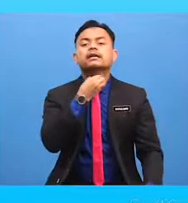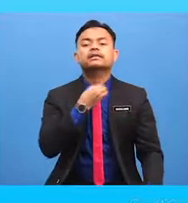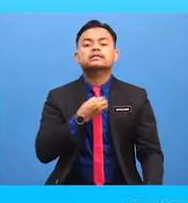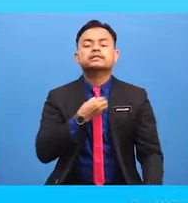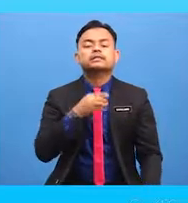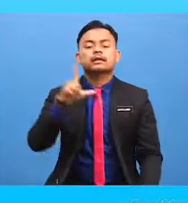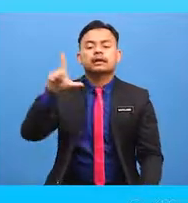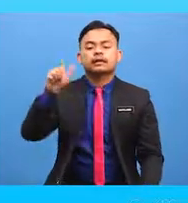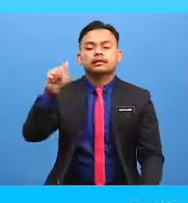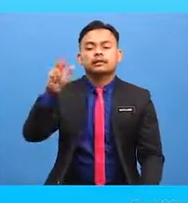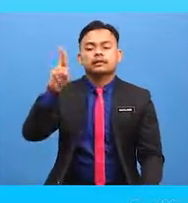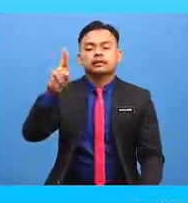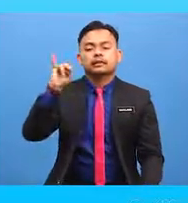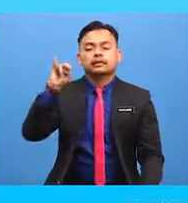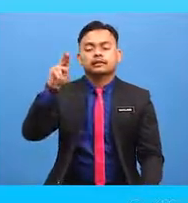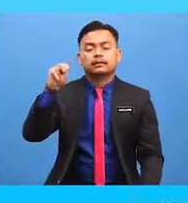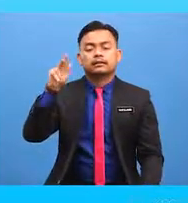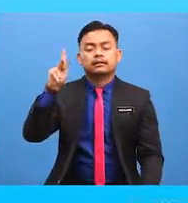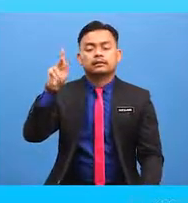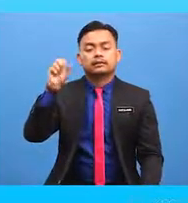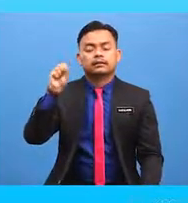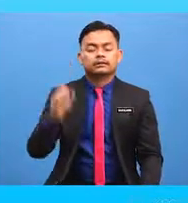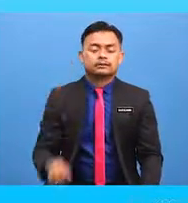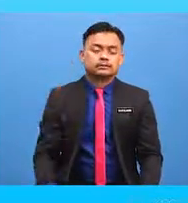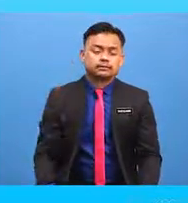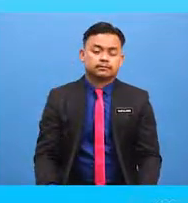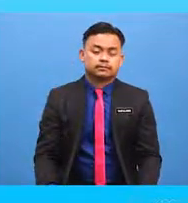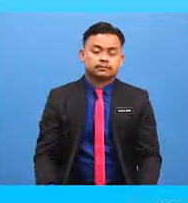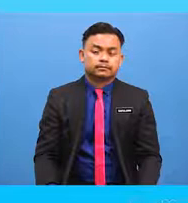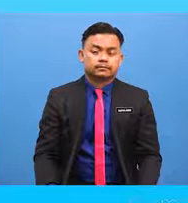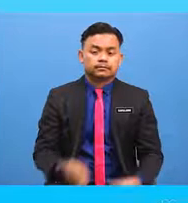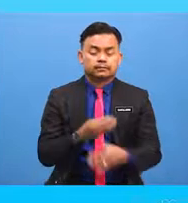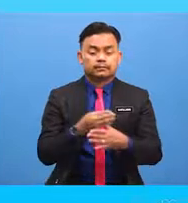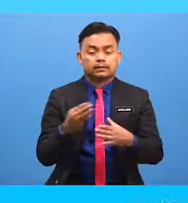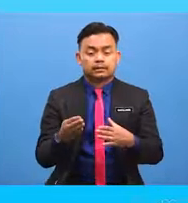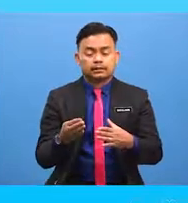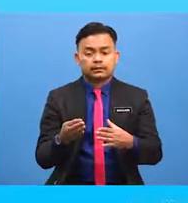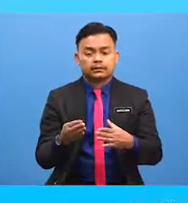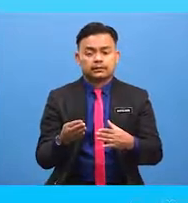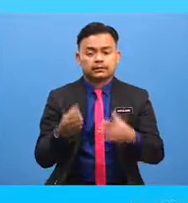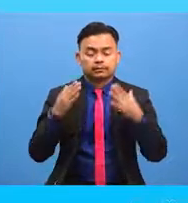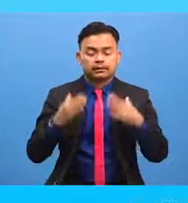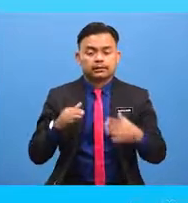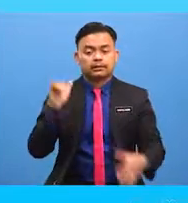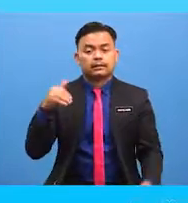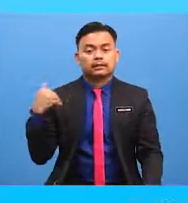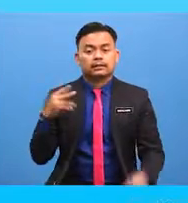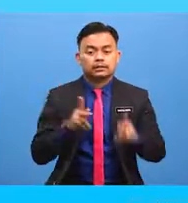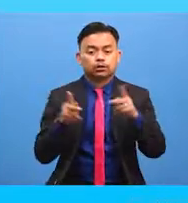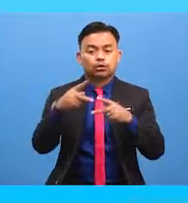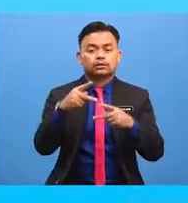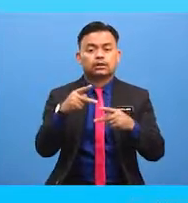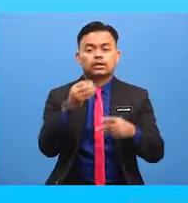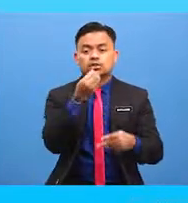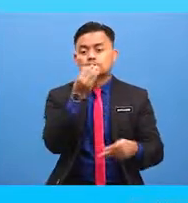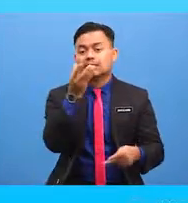Laring adalah bahagian badan yang terdapat padanya kotak suara yang menghasilkan suara